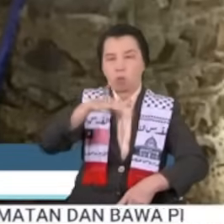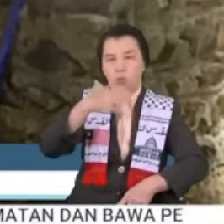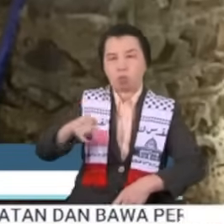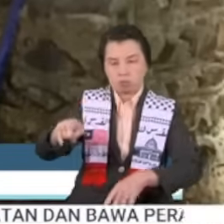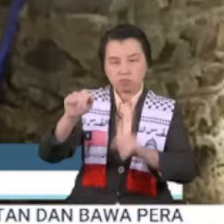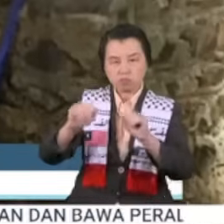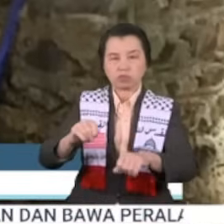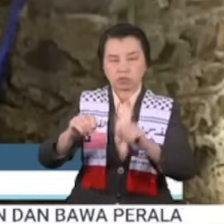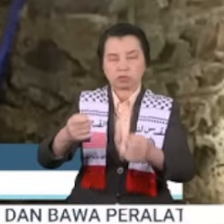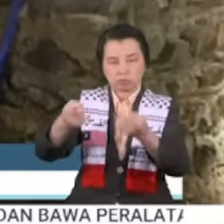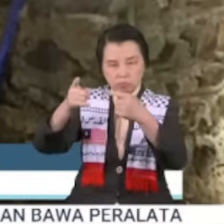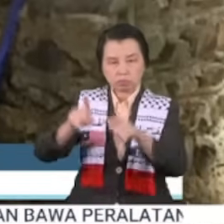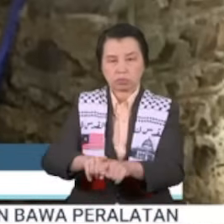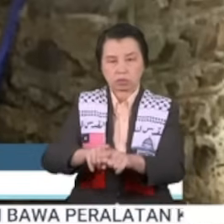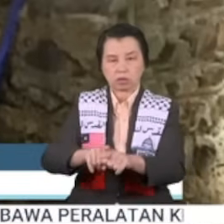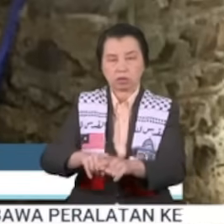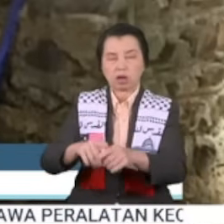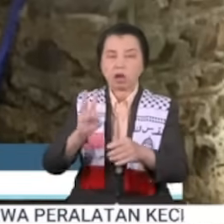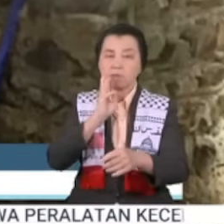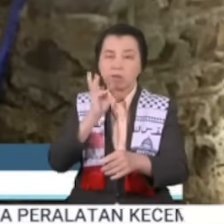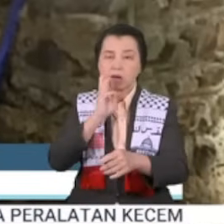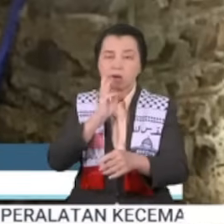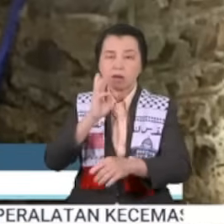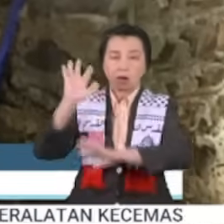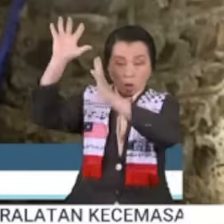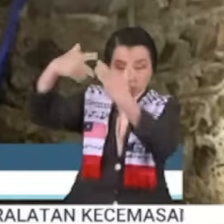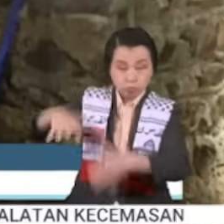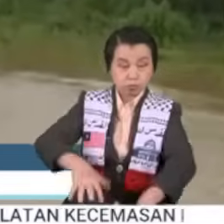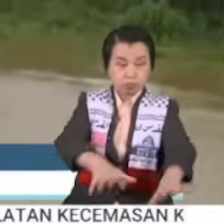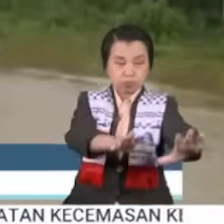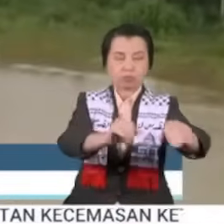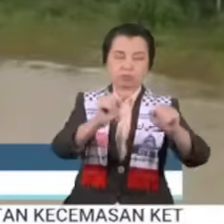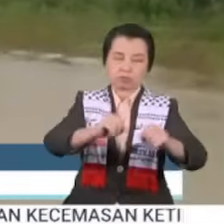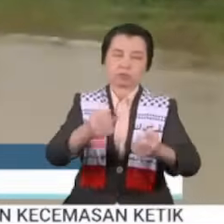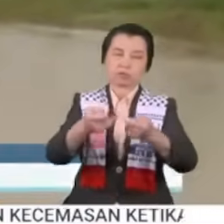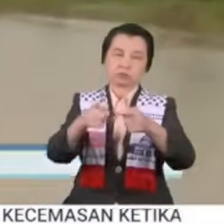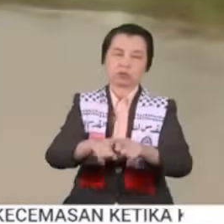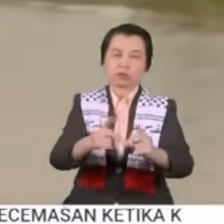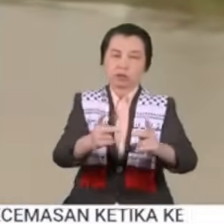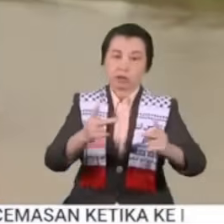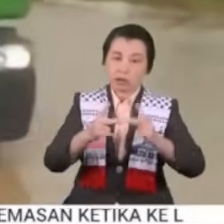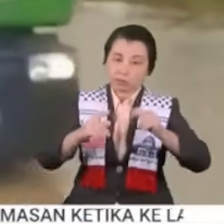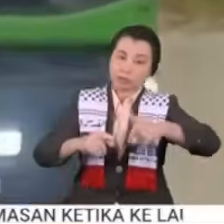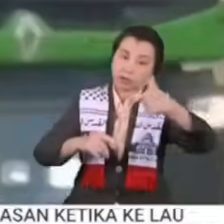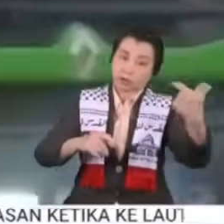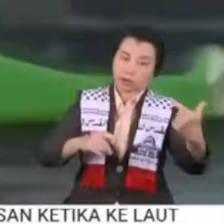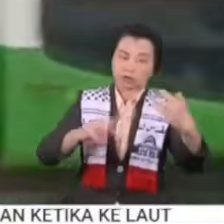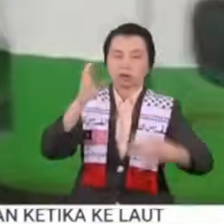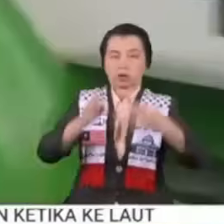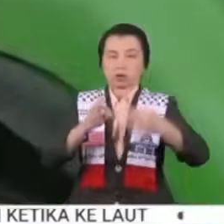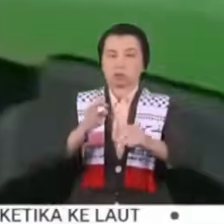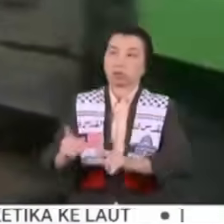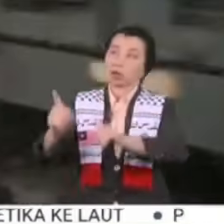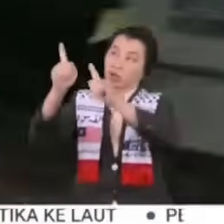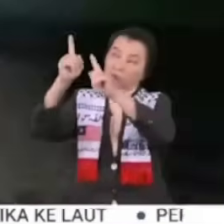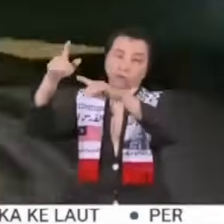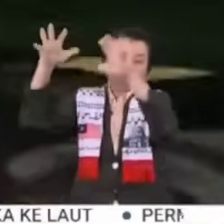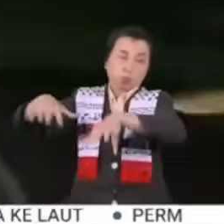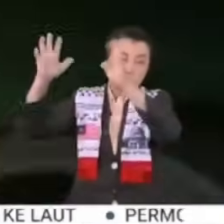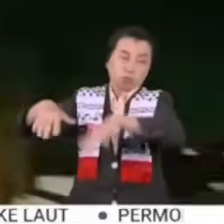ini yang berisiko berlakunya fenomena kepala air risiko sama boleh berlaku di kawasan lain sekiranya hujan lebat